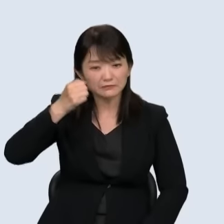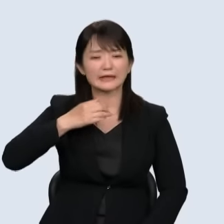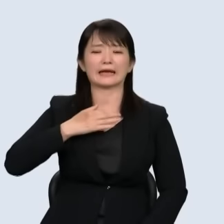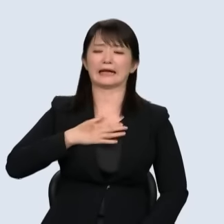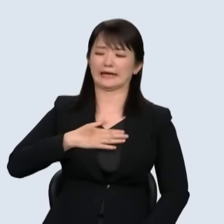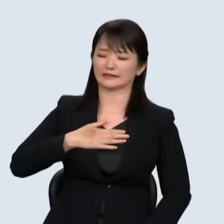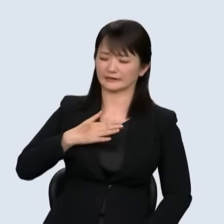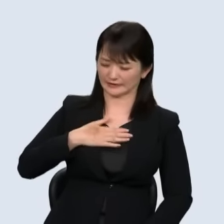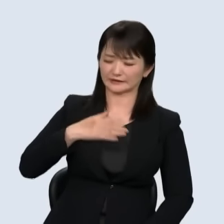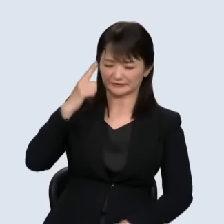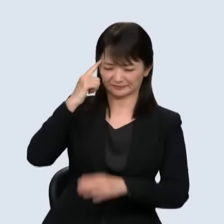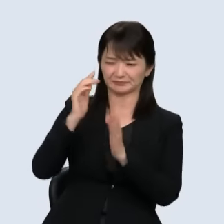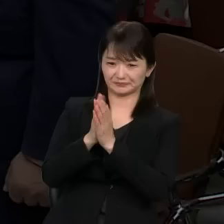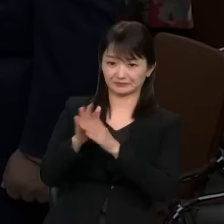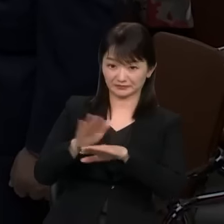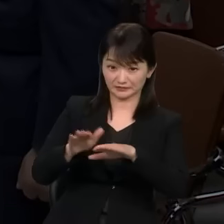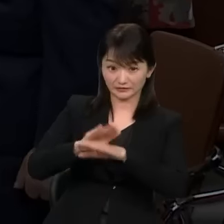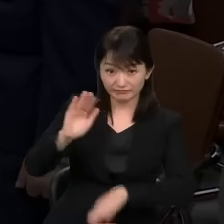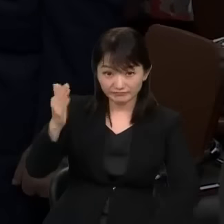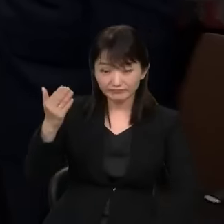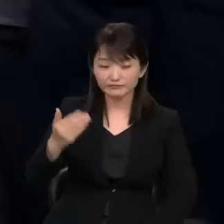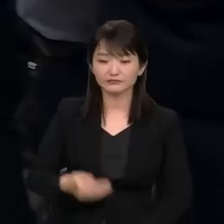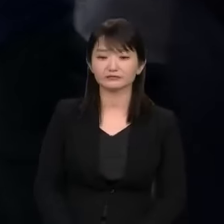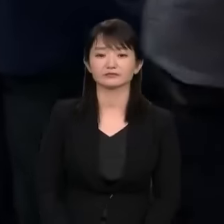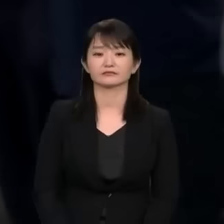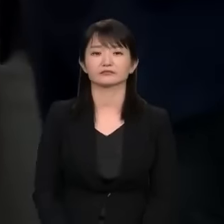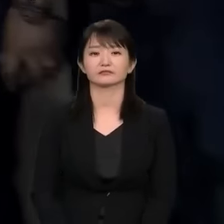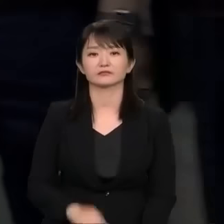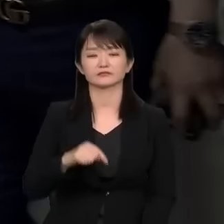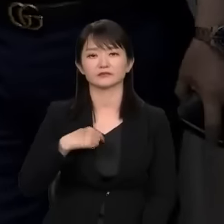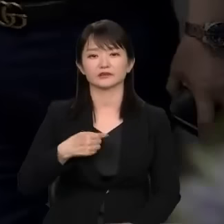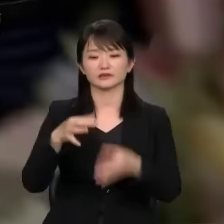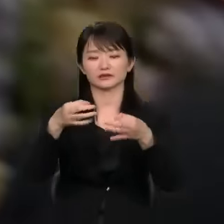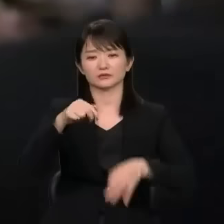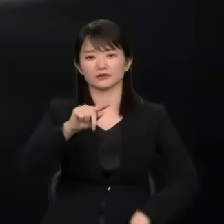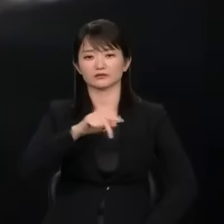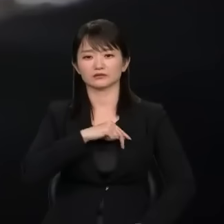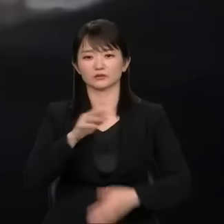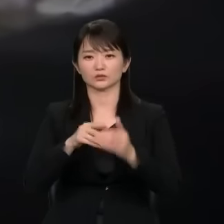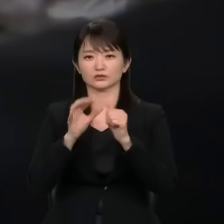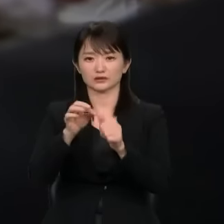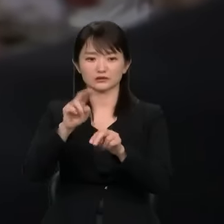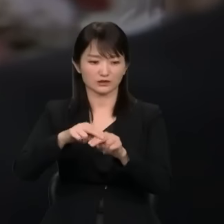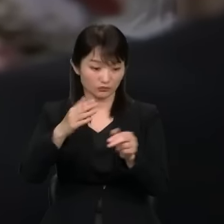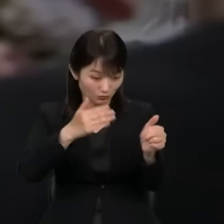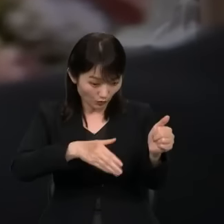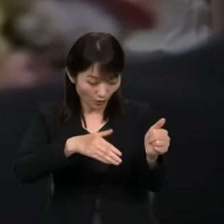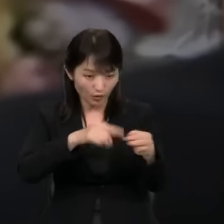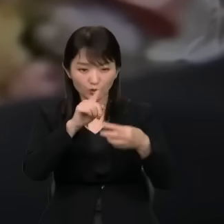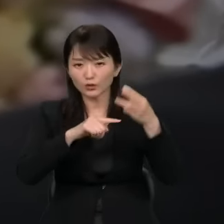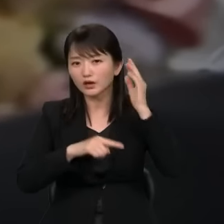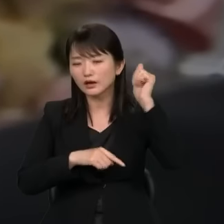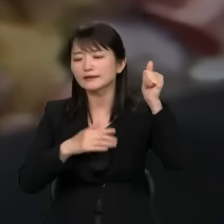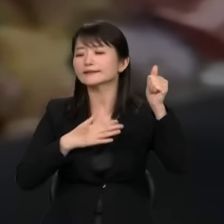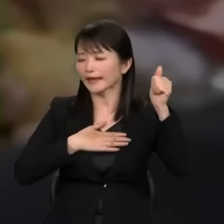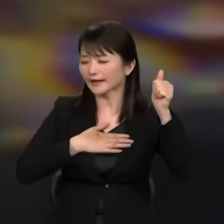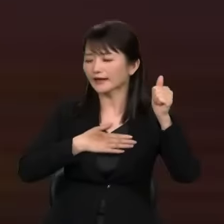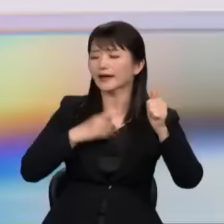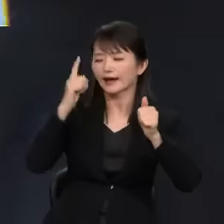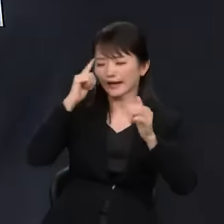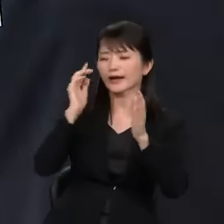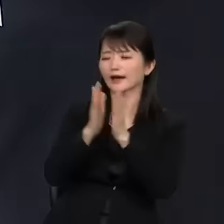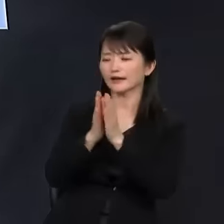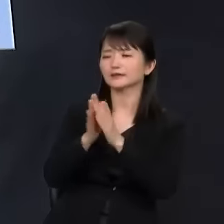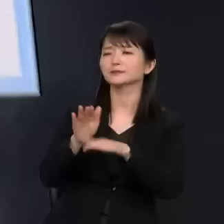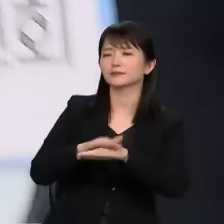지금 했지. 자신이 김영선 전 의원에 대한 공천을 부탁했고 윤 대통령이 내가 처리하겠다라고